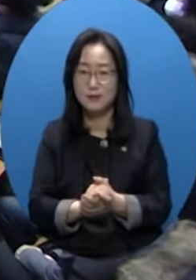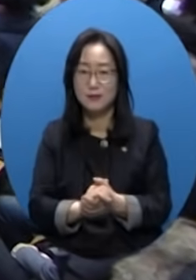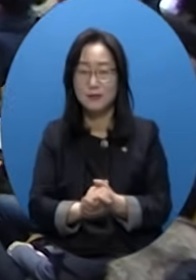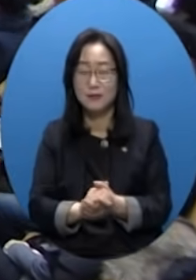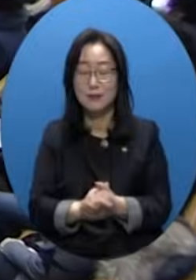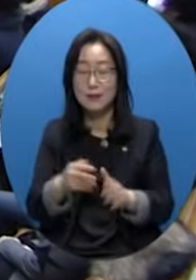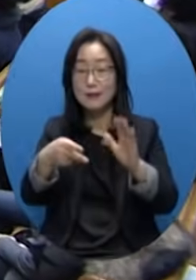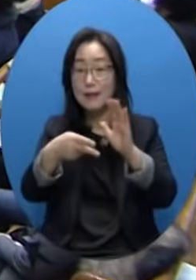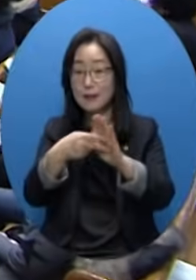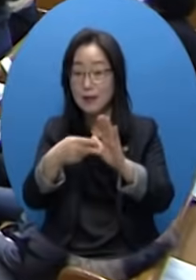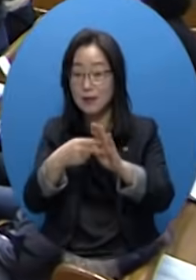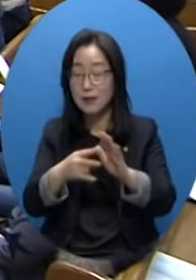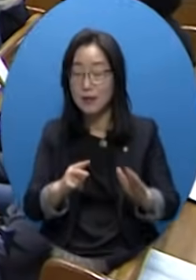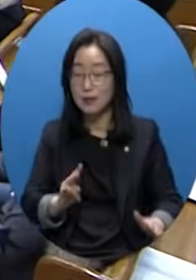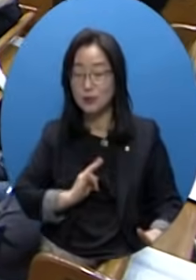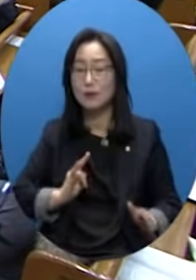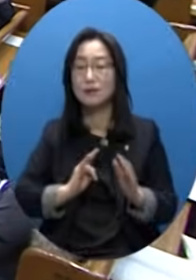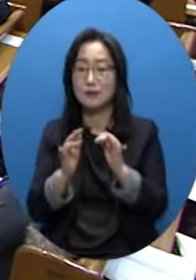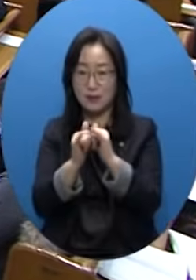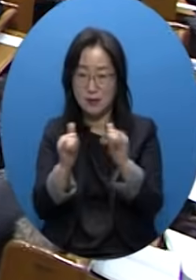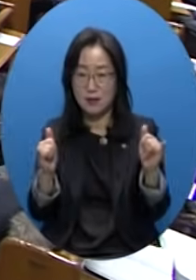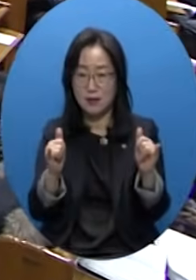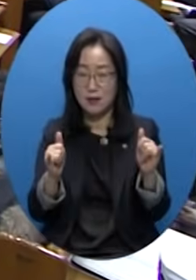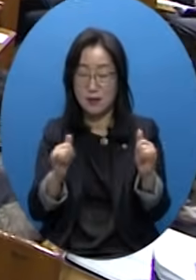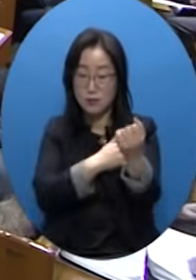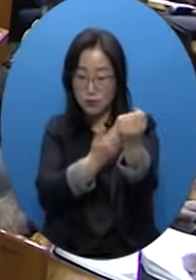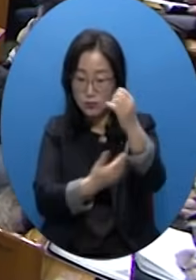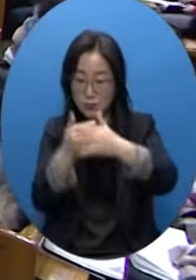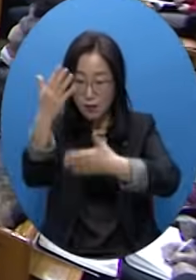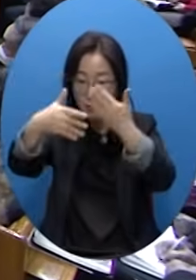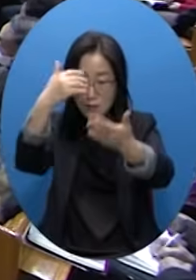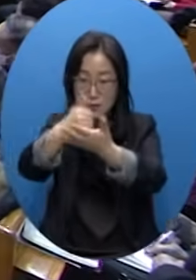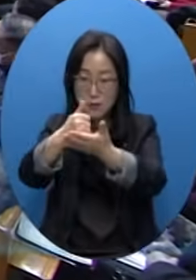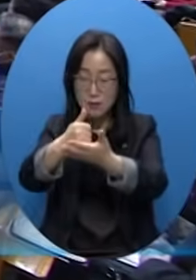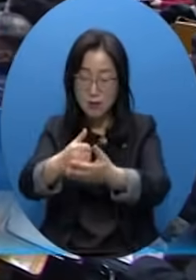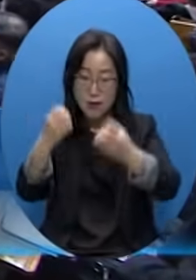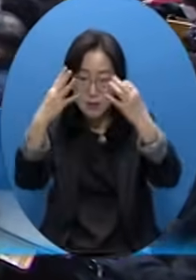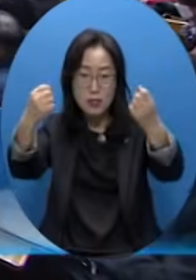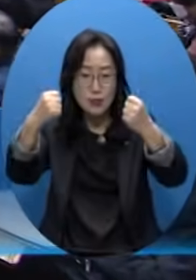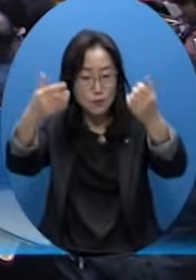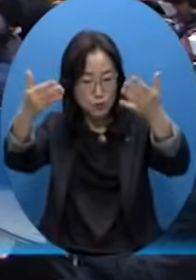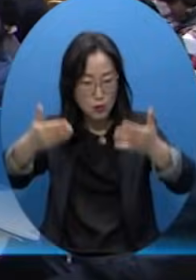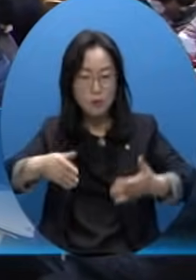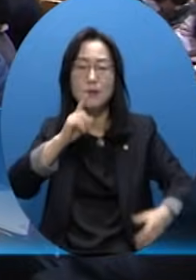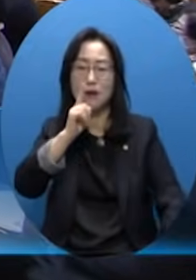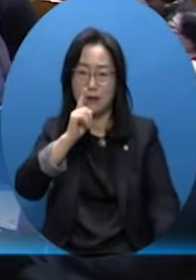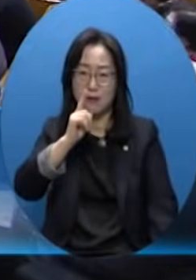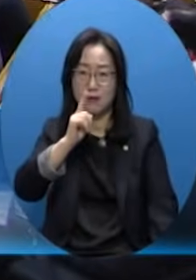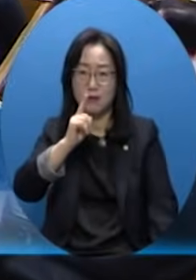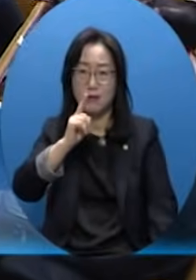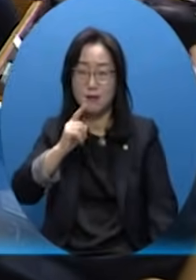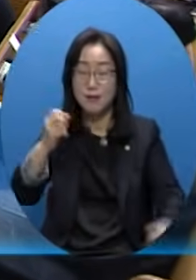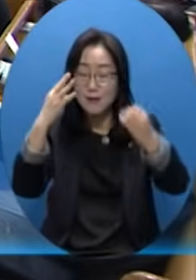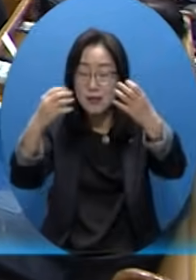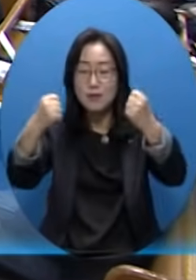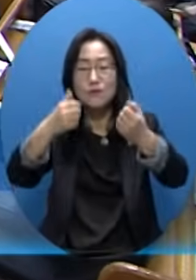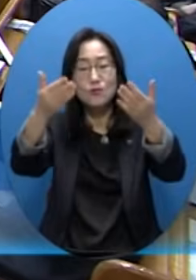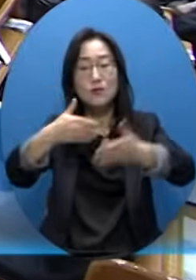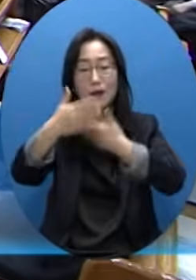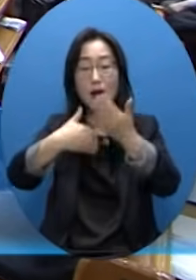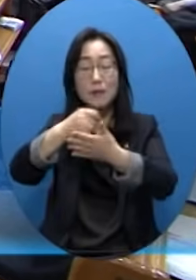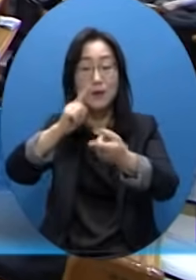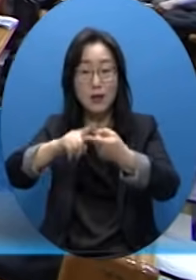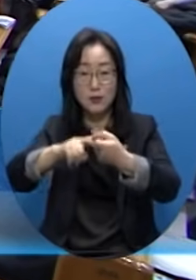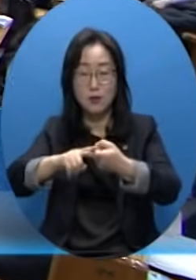이사야 선지자는 전도 같이 하나님께서 우리에게 스템을 준다 고 말씀합니다 3 물 주신 한함 에 대해서